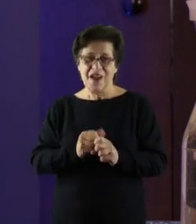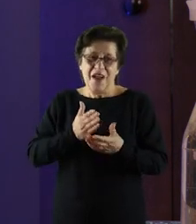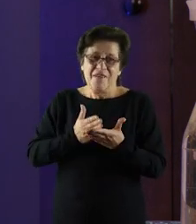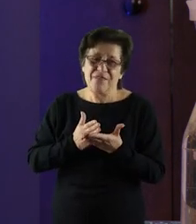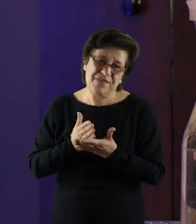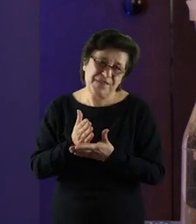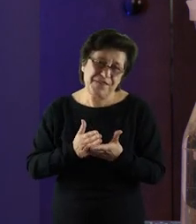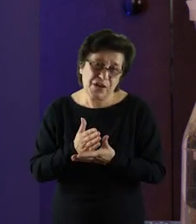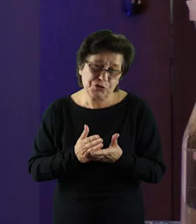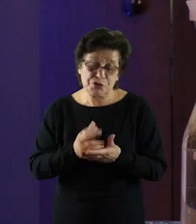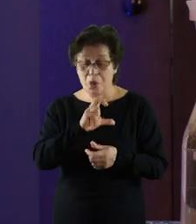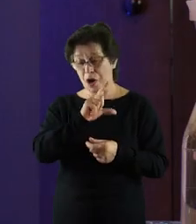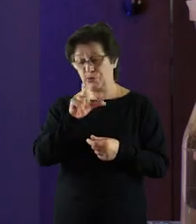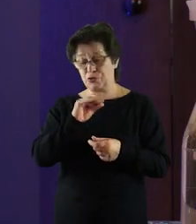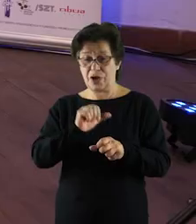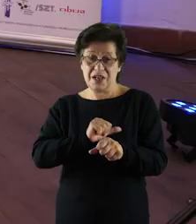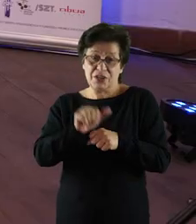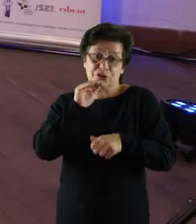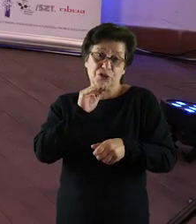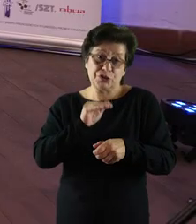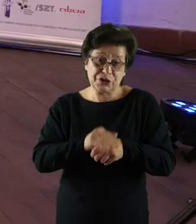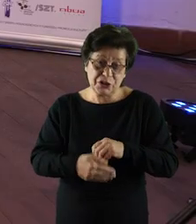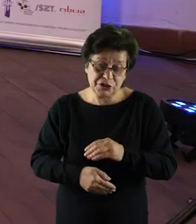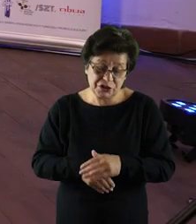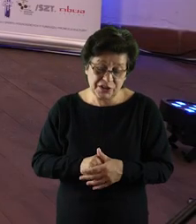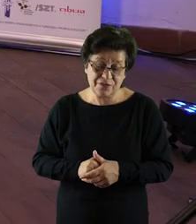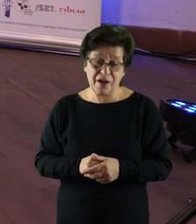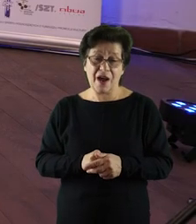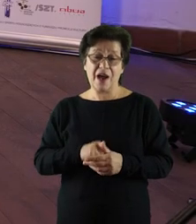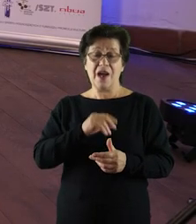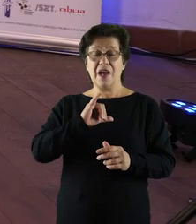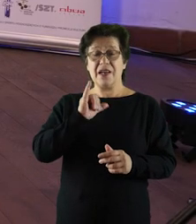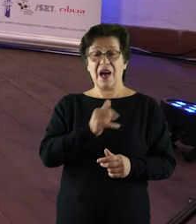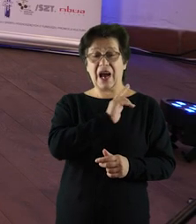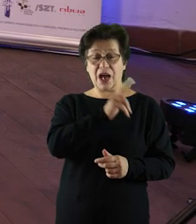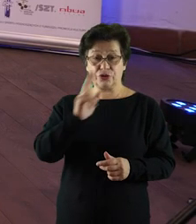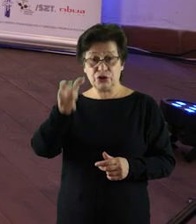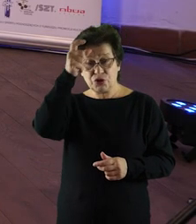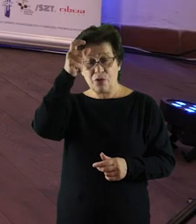ale niekoniecznie tak było. Jak każdy człowiek miałam swoje lepsze i gorsze chwile.